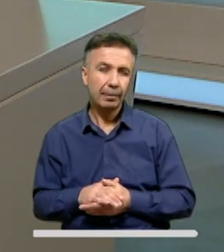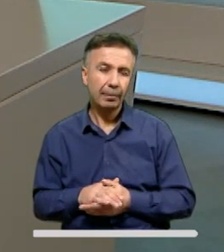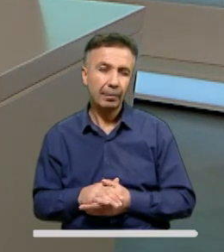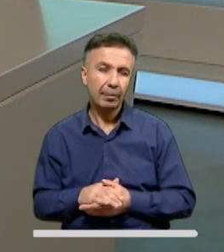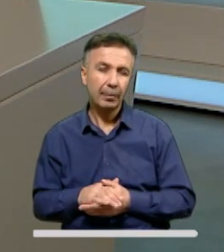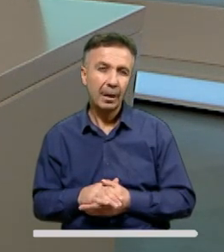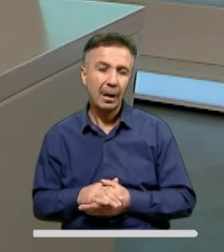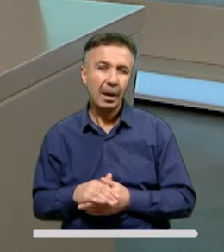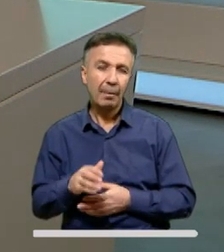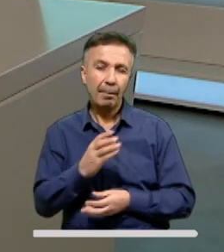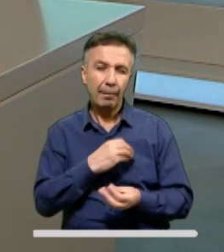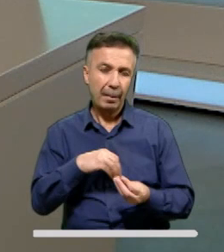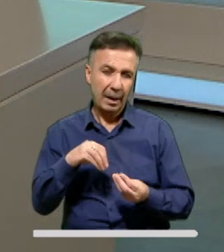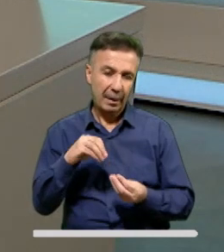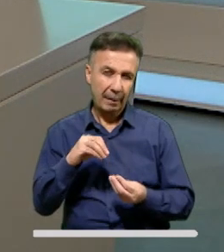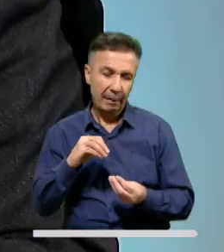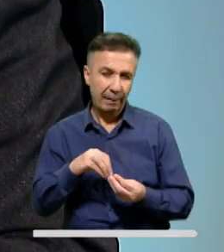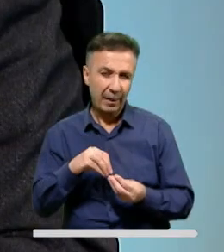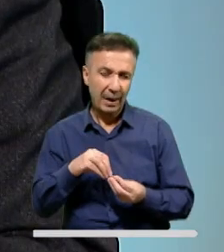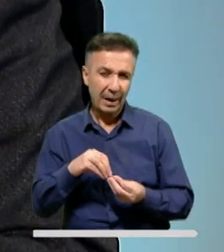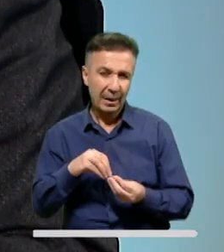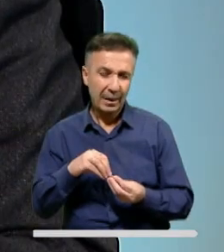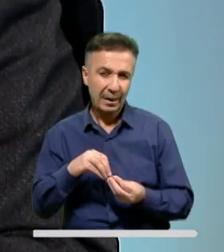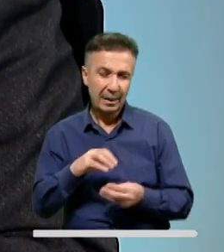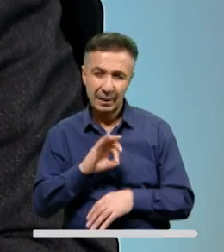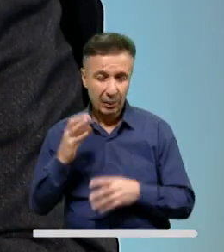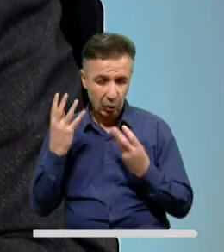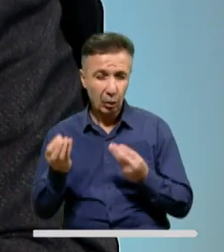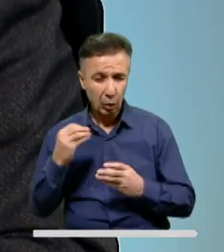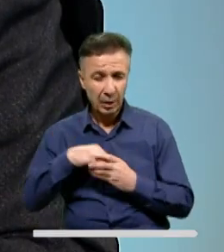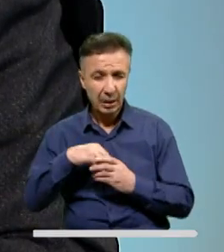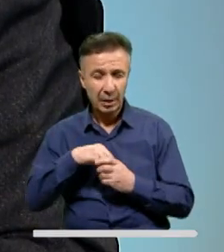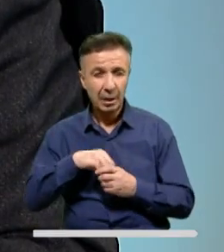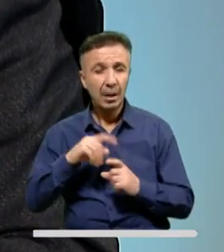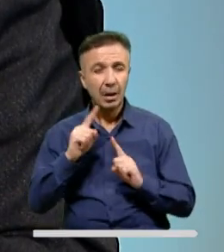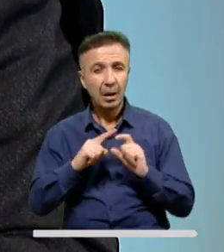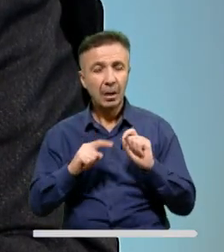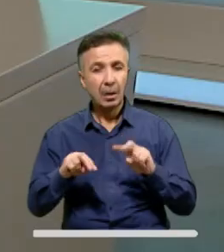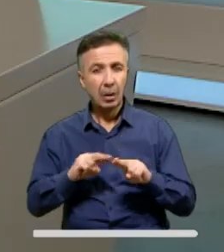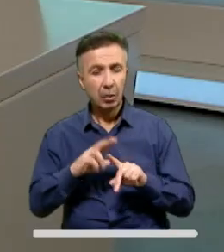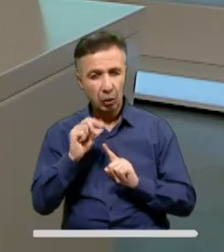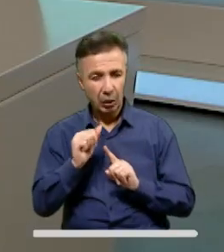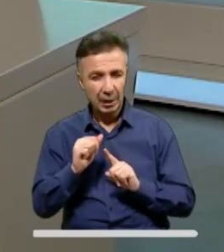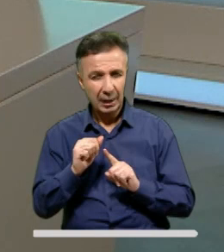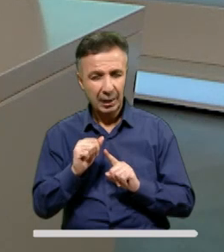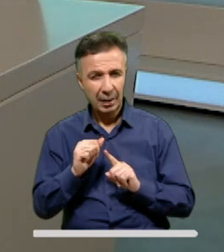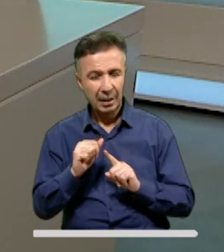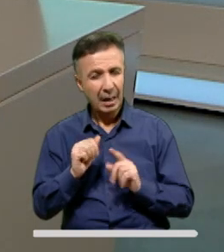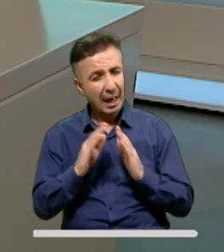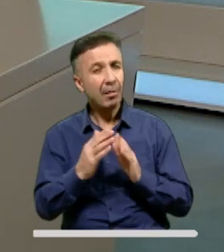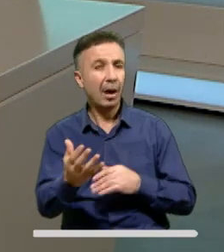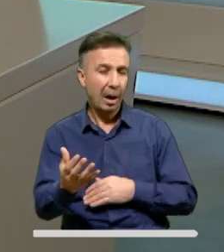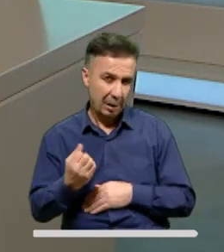Dedim ya, ben faizden kaçtığım için TOKİ'den cevaz aldık. Memur maaşına endeksli